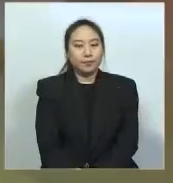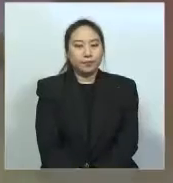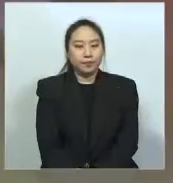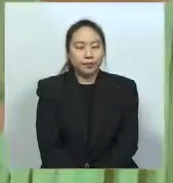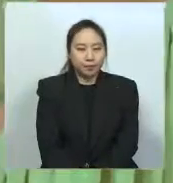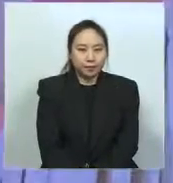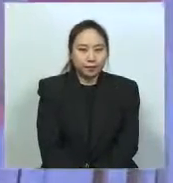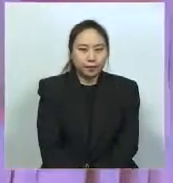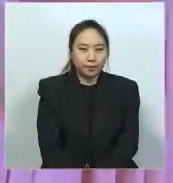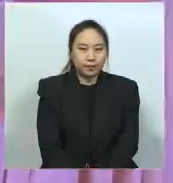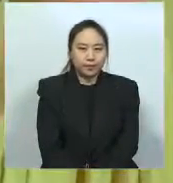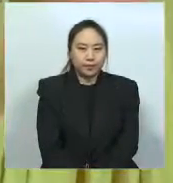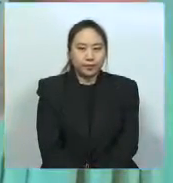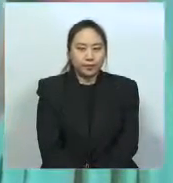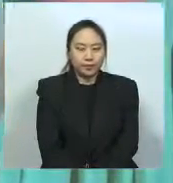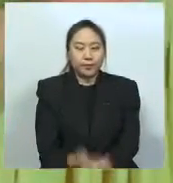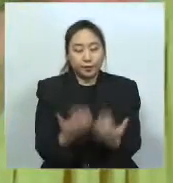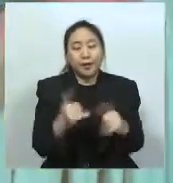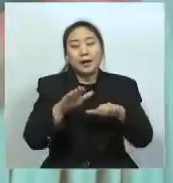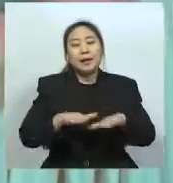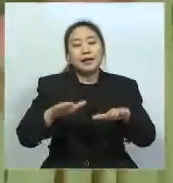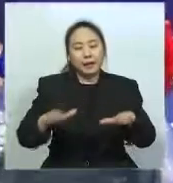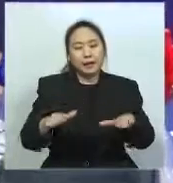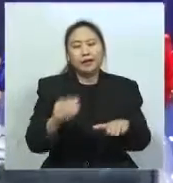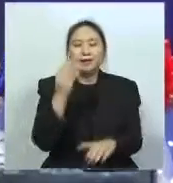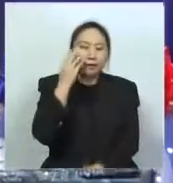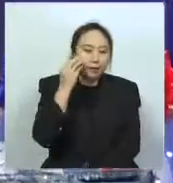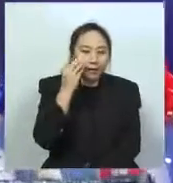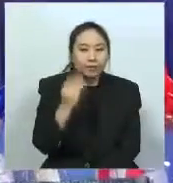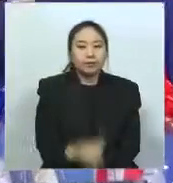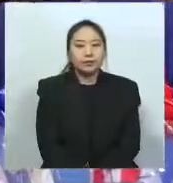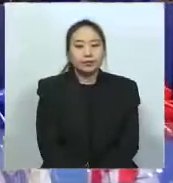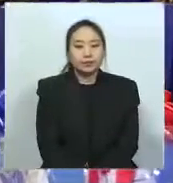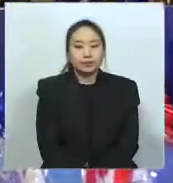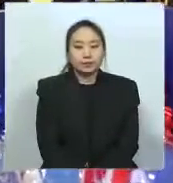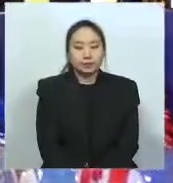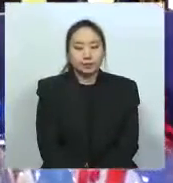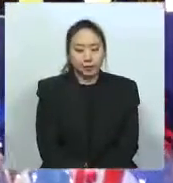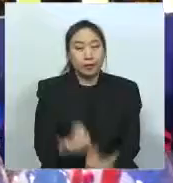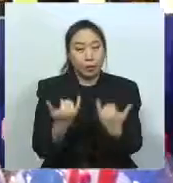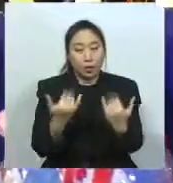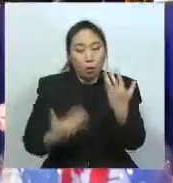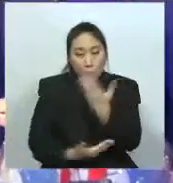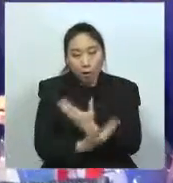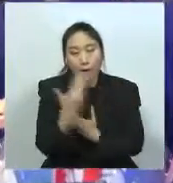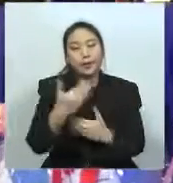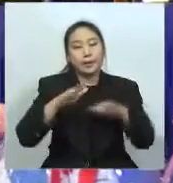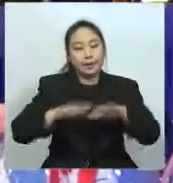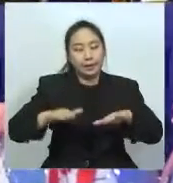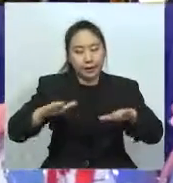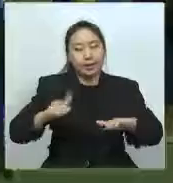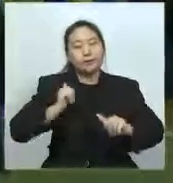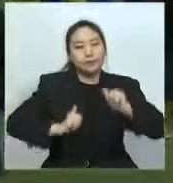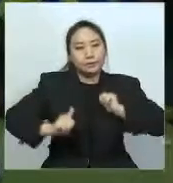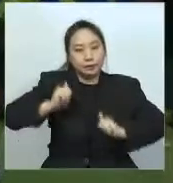ร้างสีสันให้กับบรรยากาศในงานได้เป็นอย่างมากทีเดียวเด็กๆนะทำอะไรก็น่ารักนะคะ ใช่และนี่แหละเป็นโอกาสให้เด็กๆได้มีการ